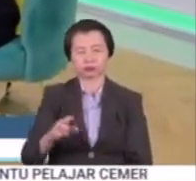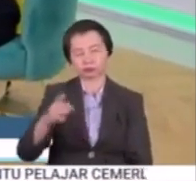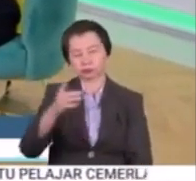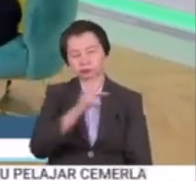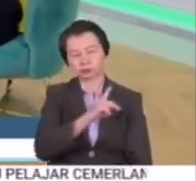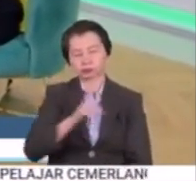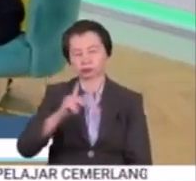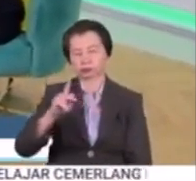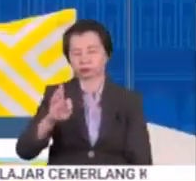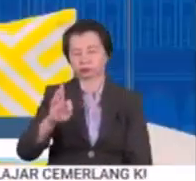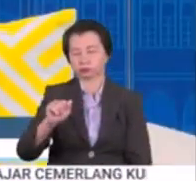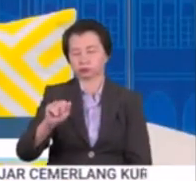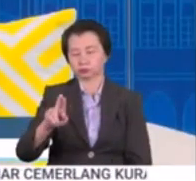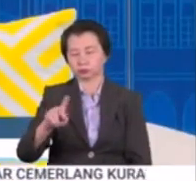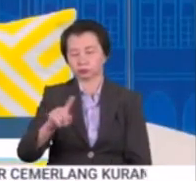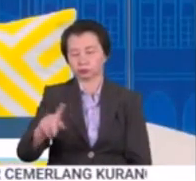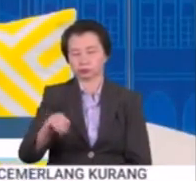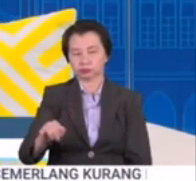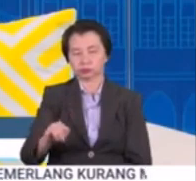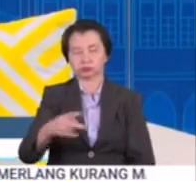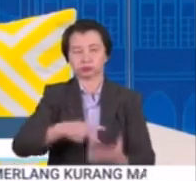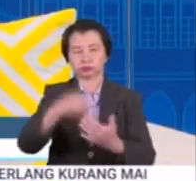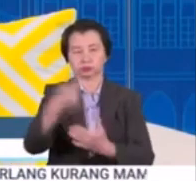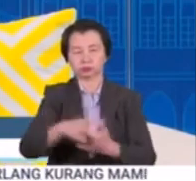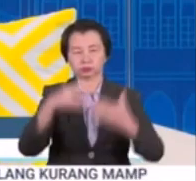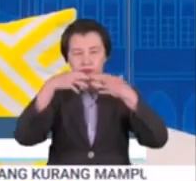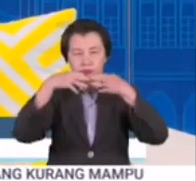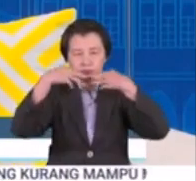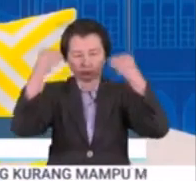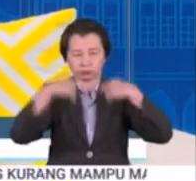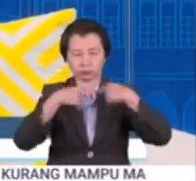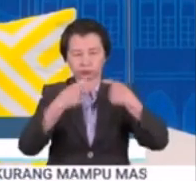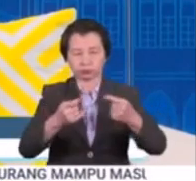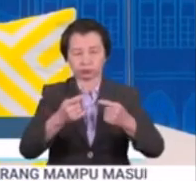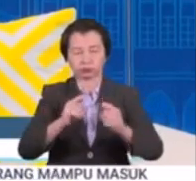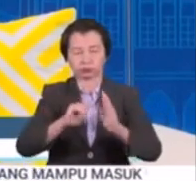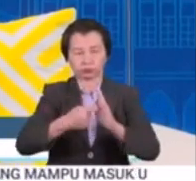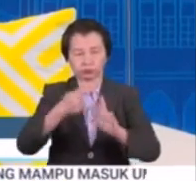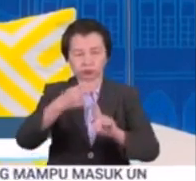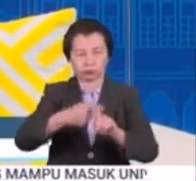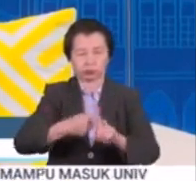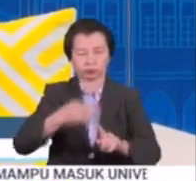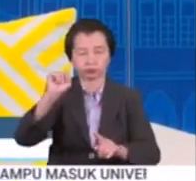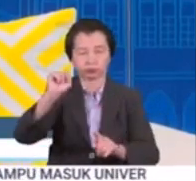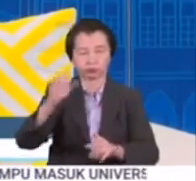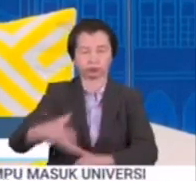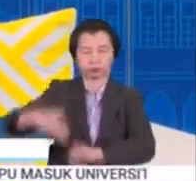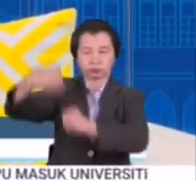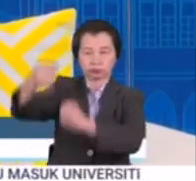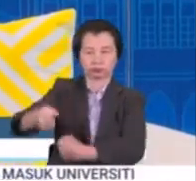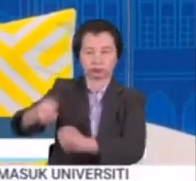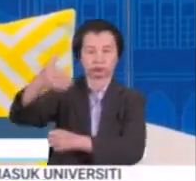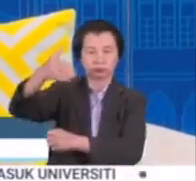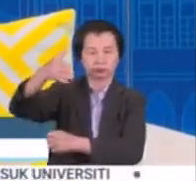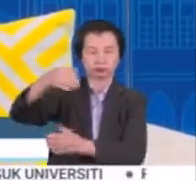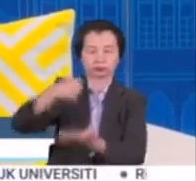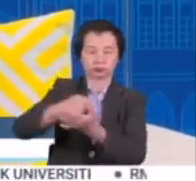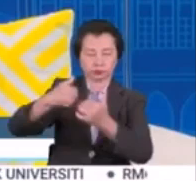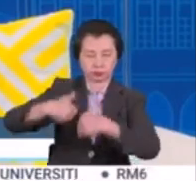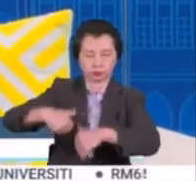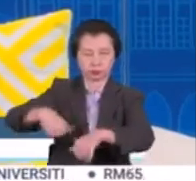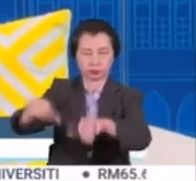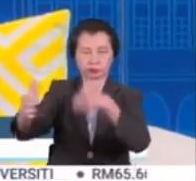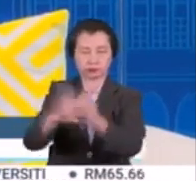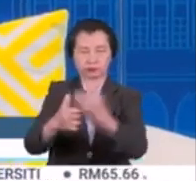Fauzi berkata program kecerahan pemula sejak majelis pelancaran bulan kebangsaan dan Kibar jalur Gemilang diteruskan